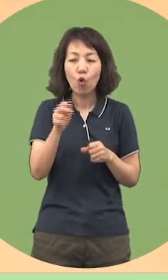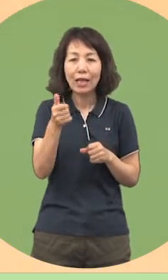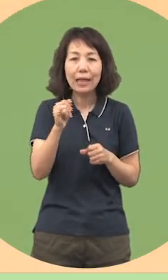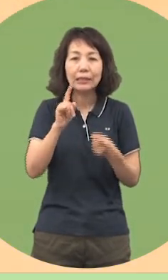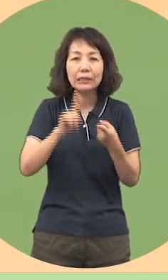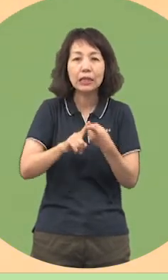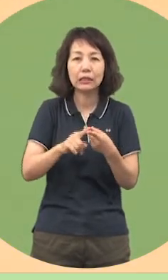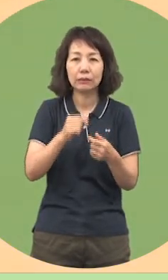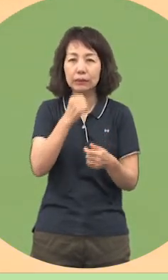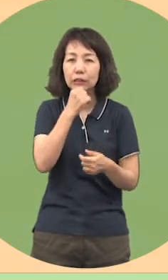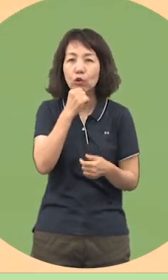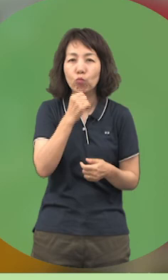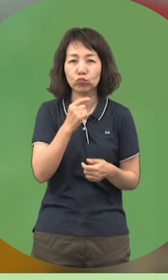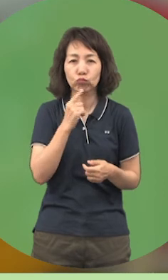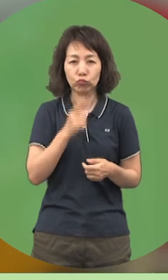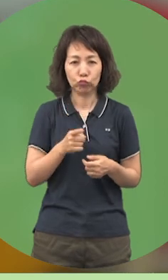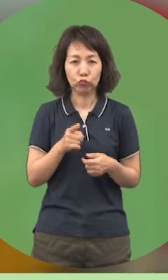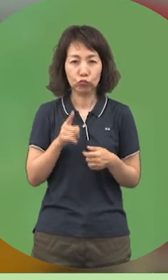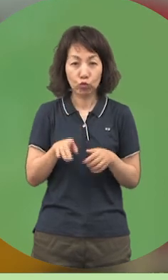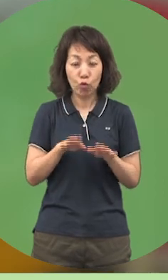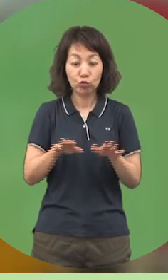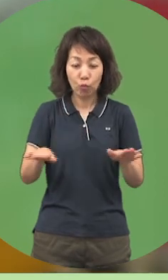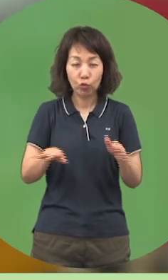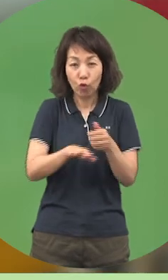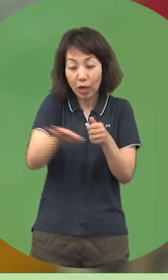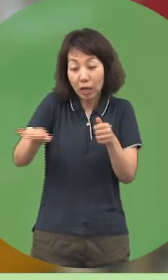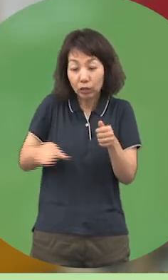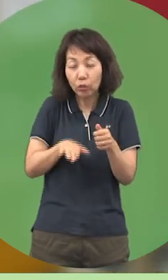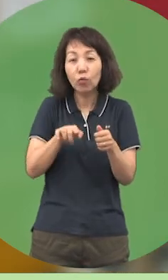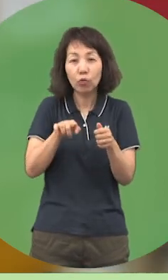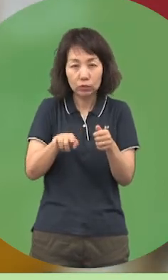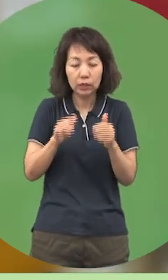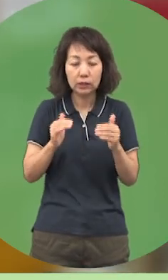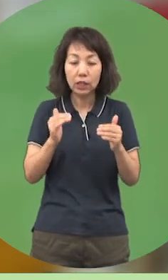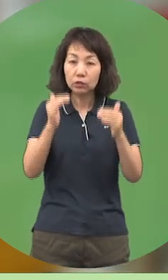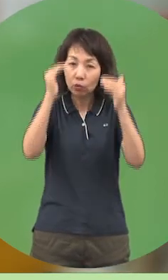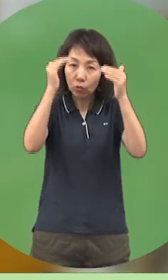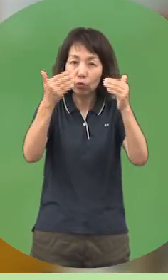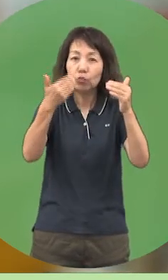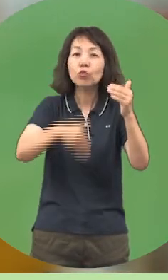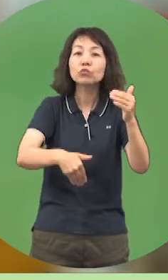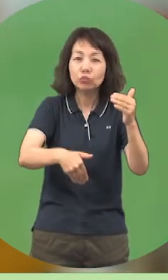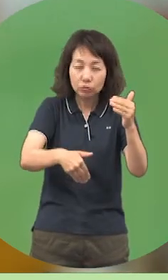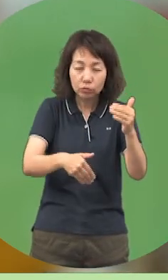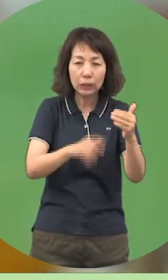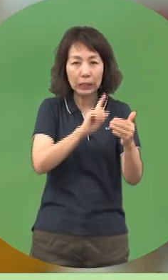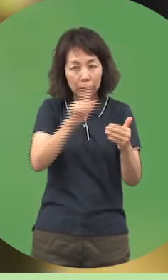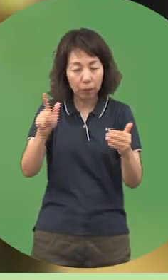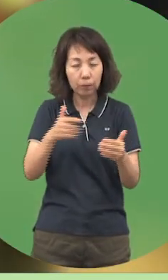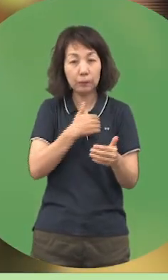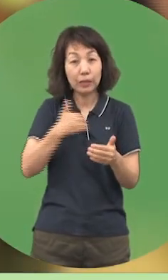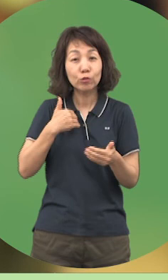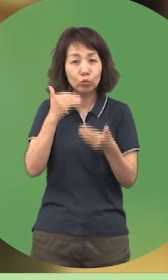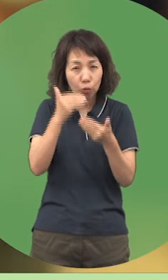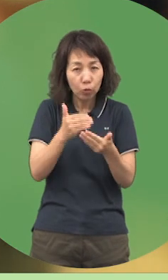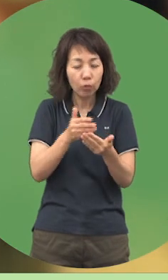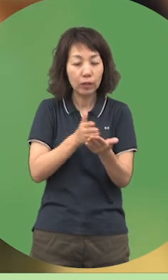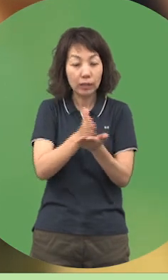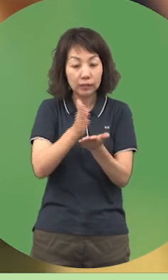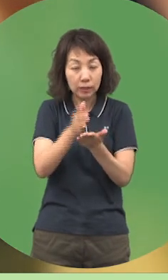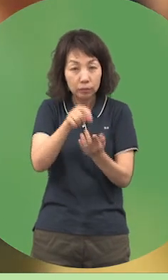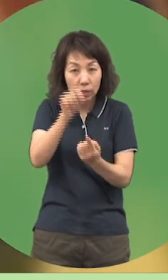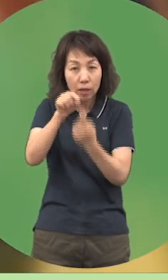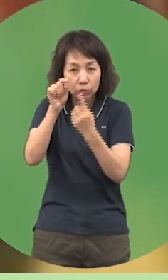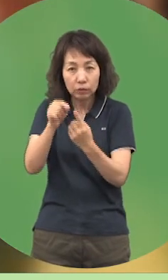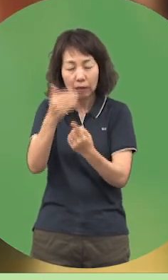たちがこうした環境に置かれることで、成長過程におけるさまざまな可能性と選択肢が制